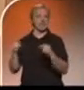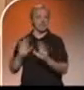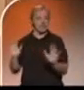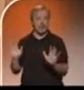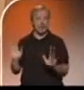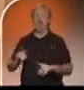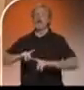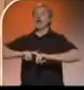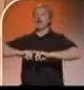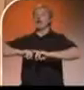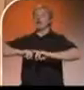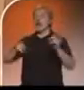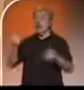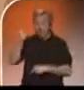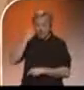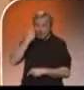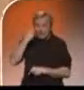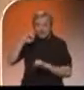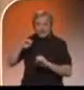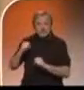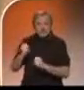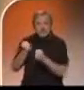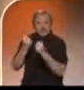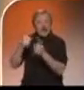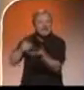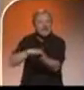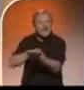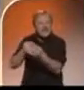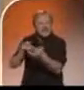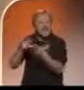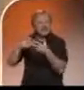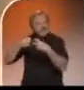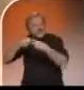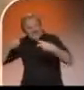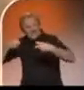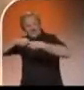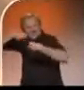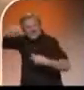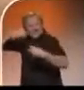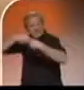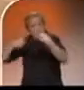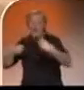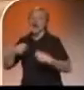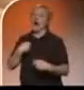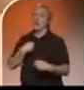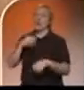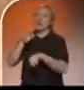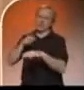tvořit nežádoucí cévy, které tahají za sítnici, mohou ji poškozovat a to pak musíme